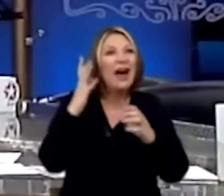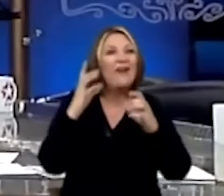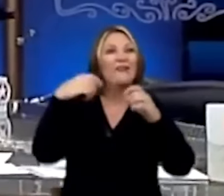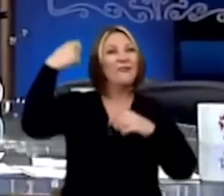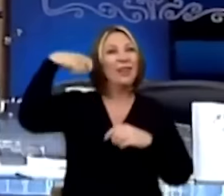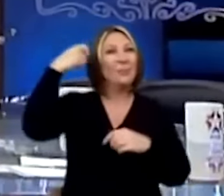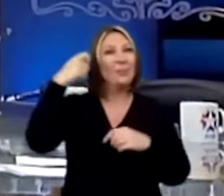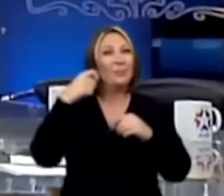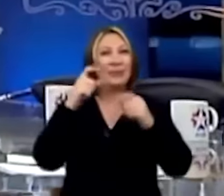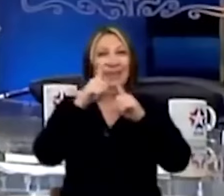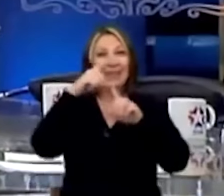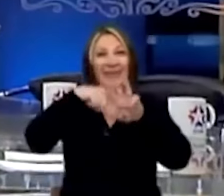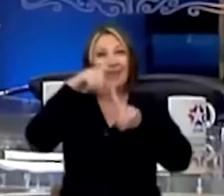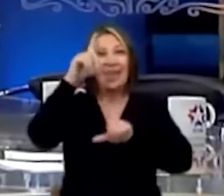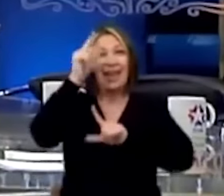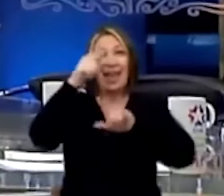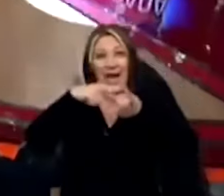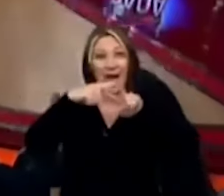ekibi.